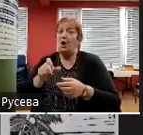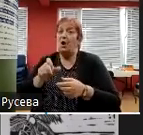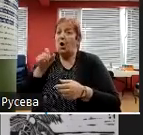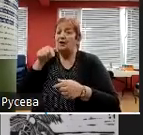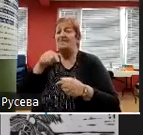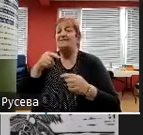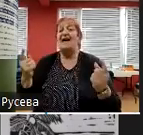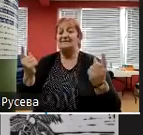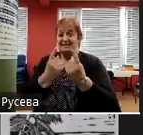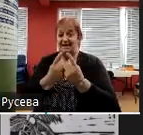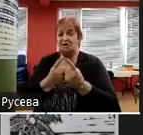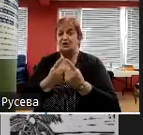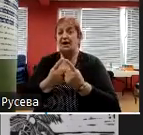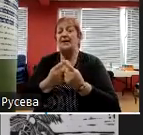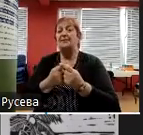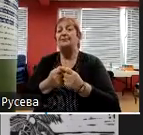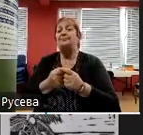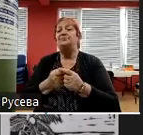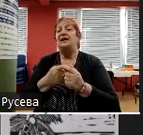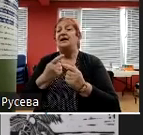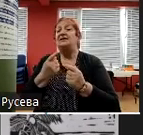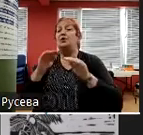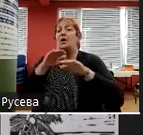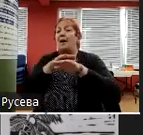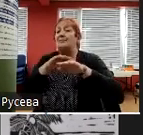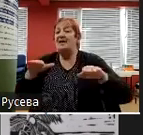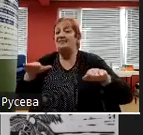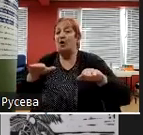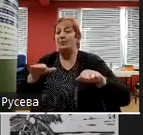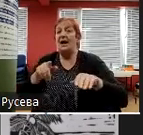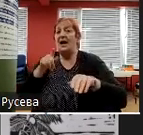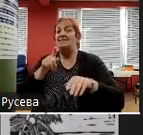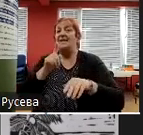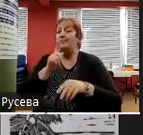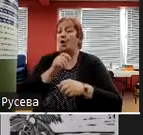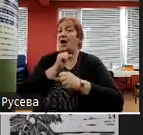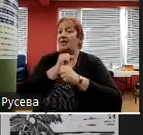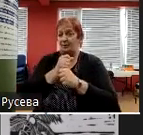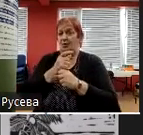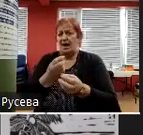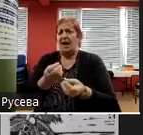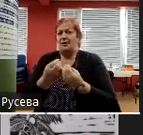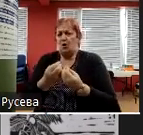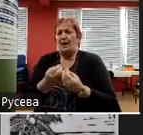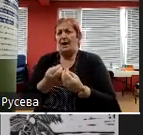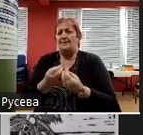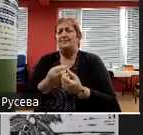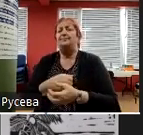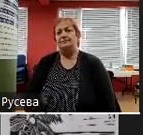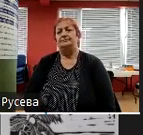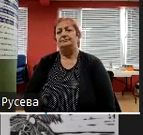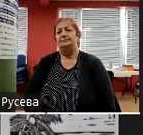срещата с коя платформа разполагат и ще им бъде най-удобна. Okay.